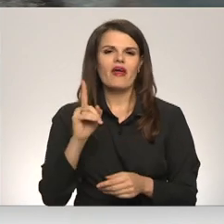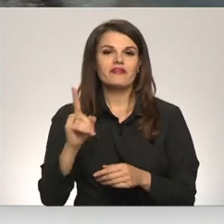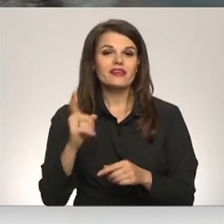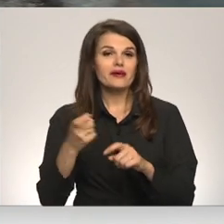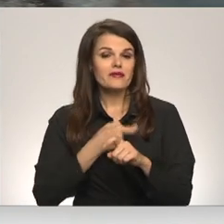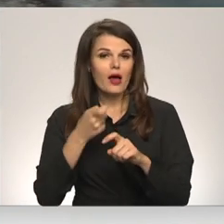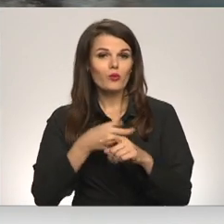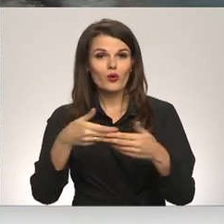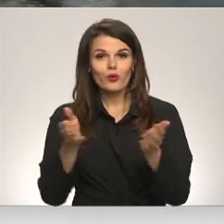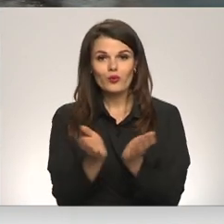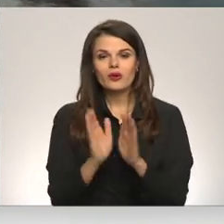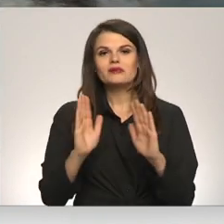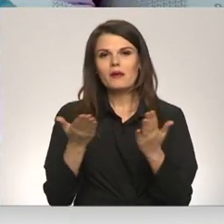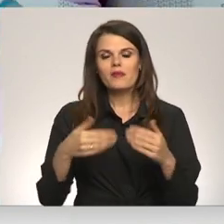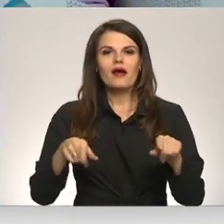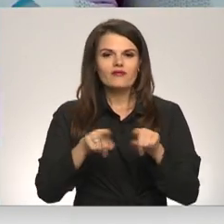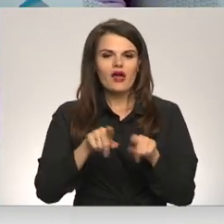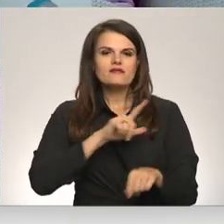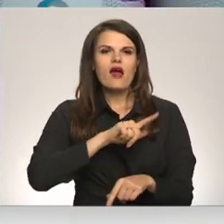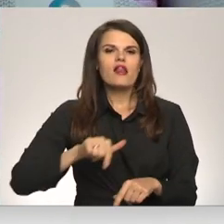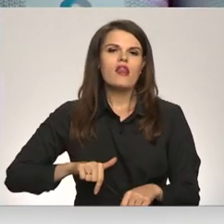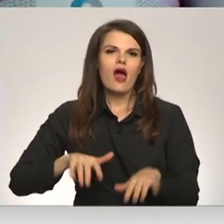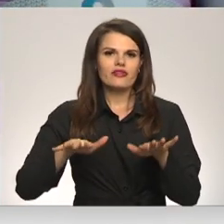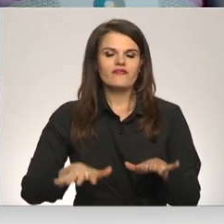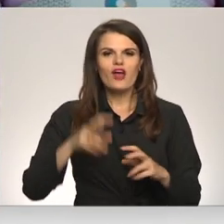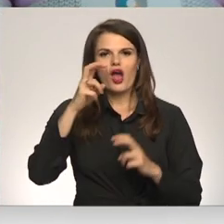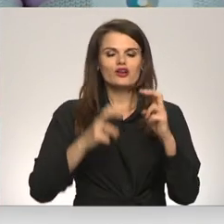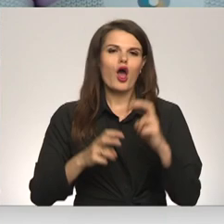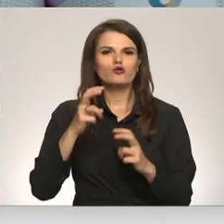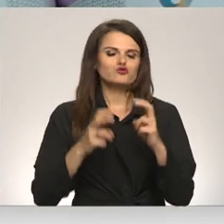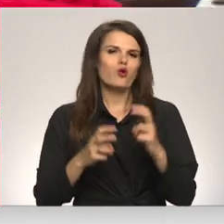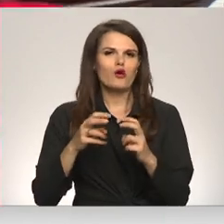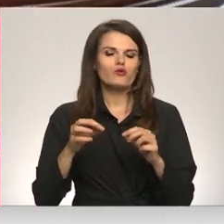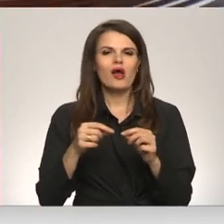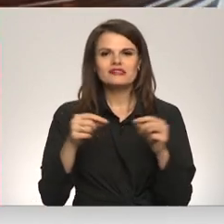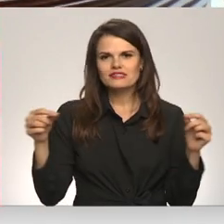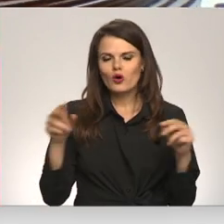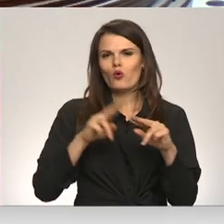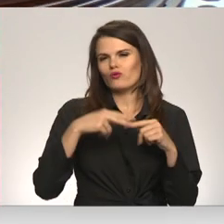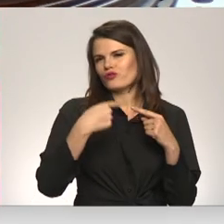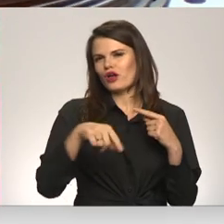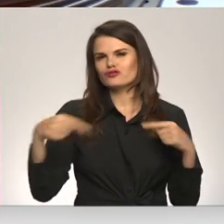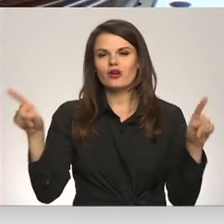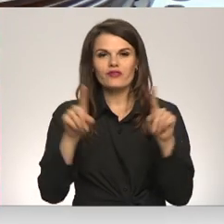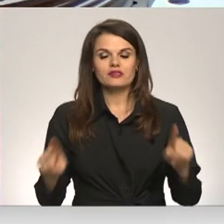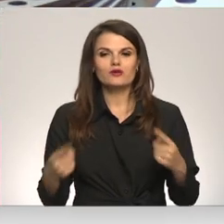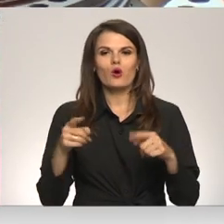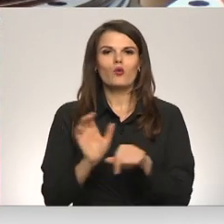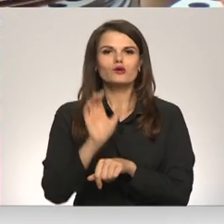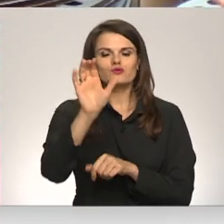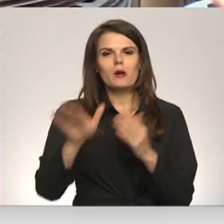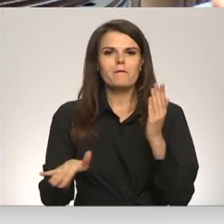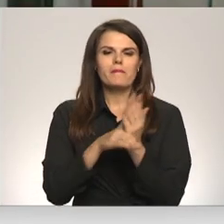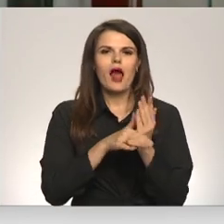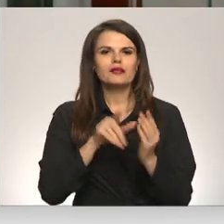tamborētos groziņus, bet arī Latvijā ražoto kokvilnas dzīju un citas lietas. Ko nosūtīt pircējiem palīdz